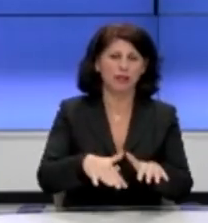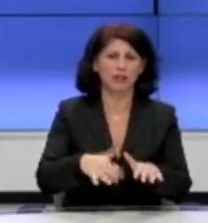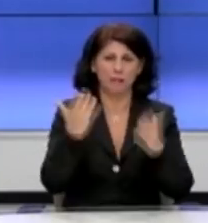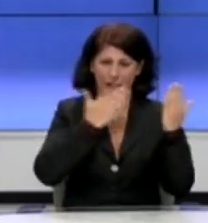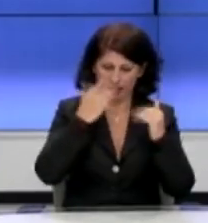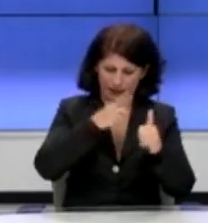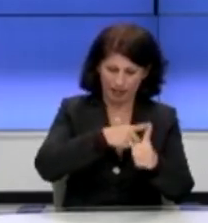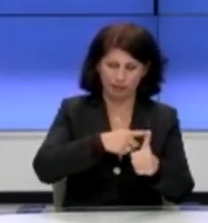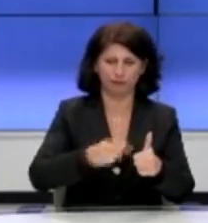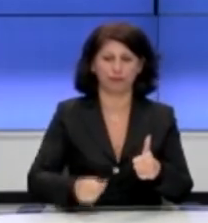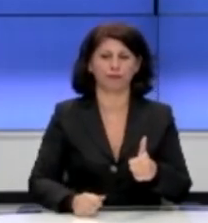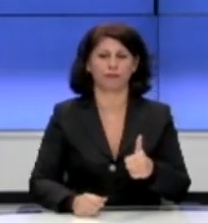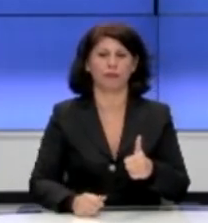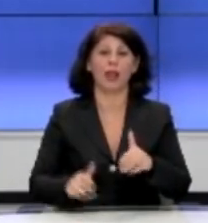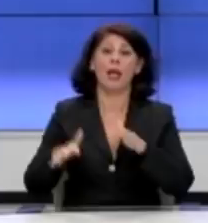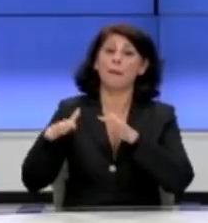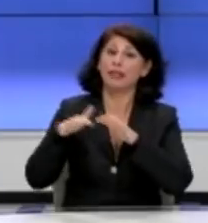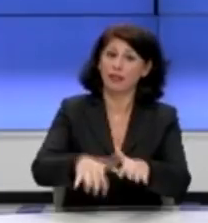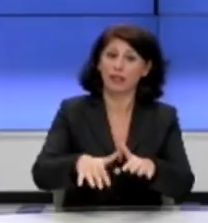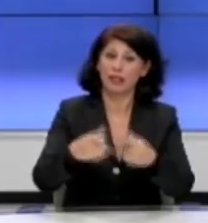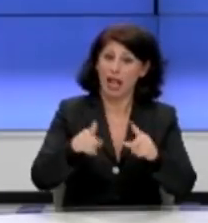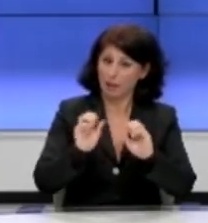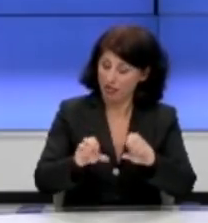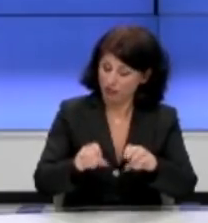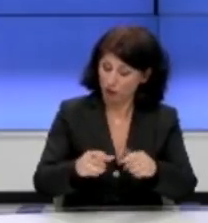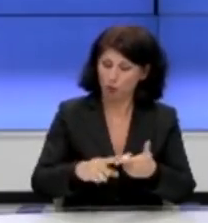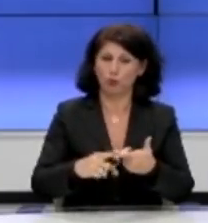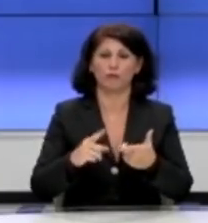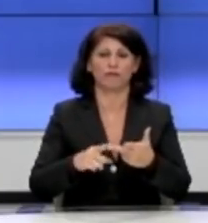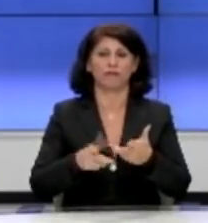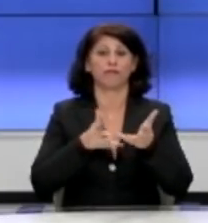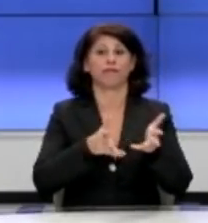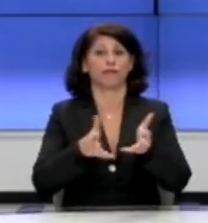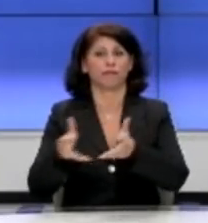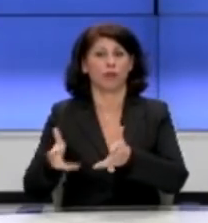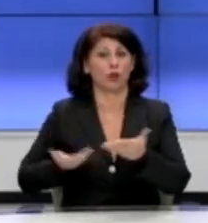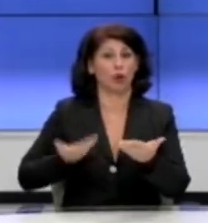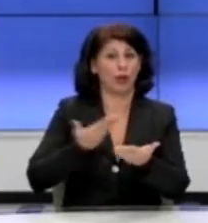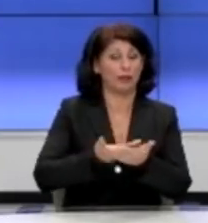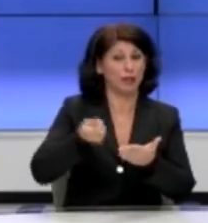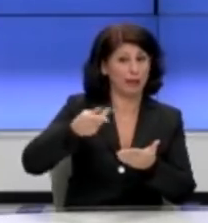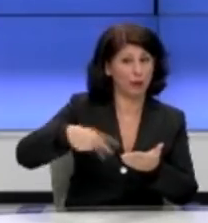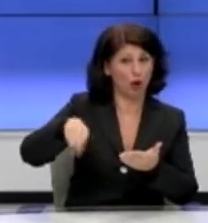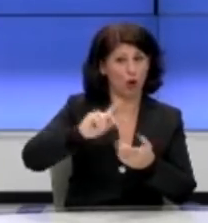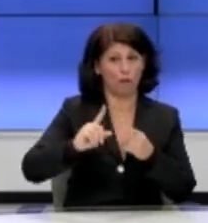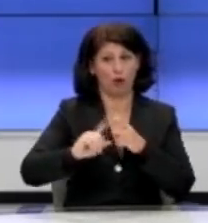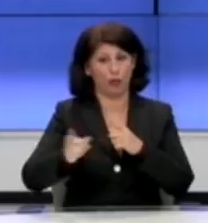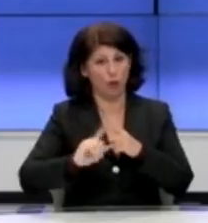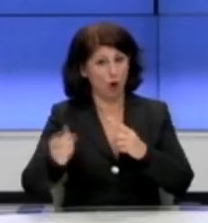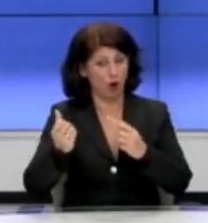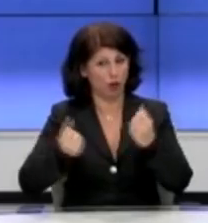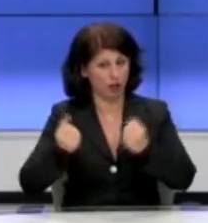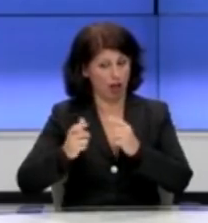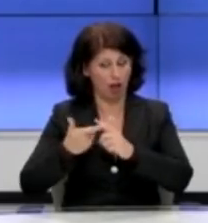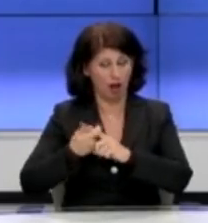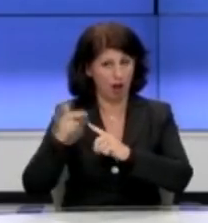σε μαθητές, επιτεθήκατε σε εκπαιδευτικούς, ηρωνευτήκατε το αίτημα για περισσότερα δρομολόγια, για